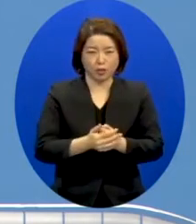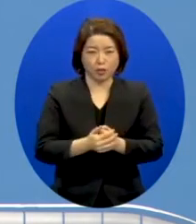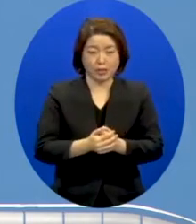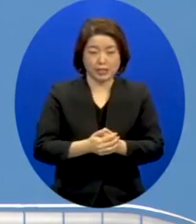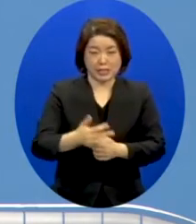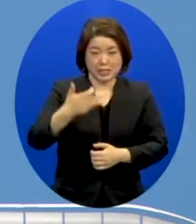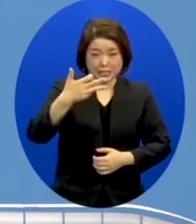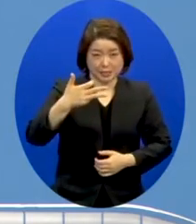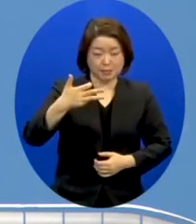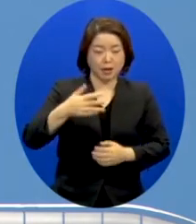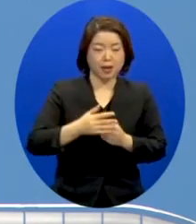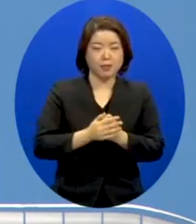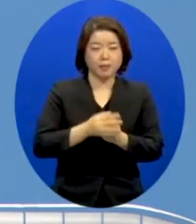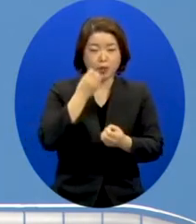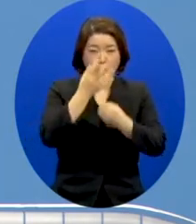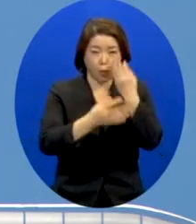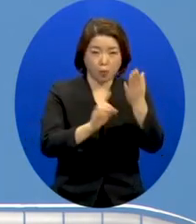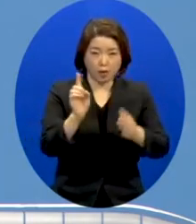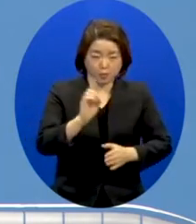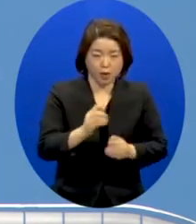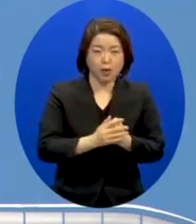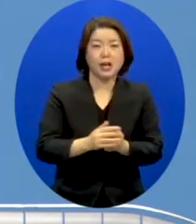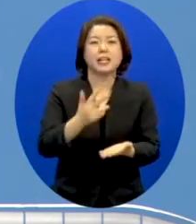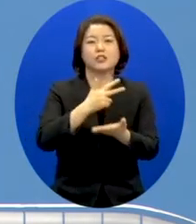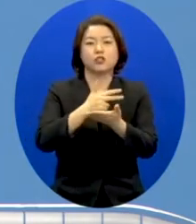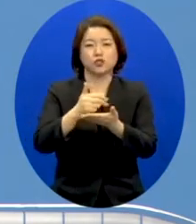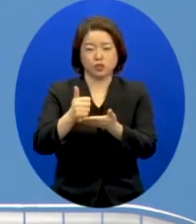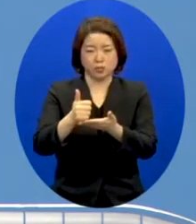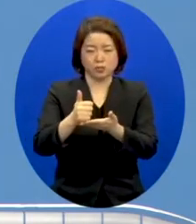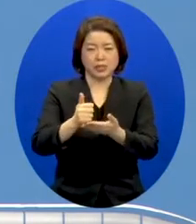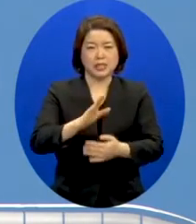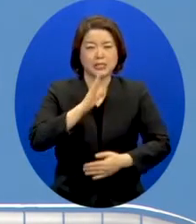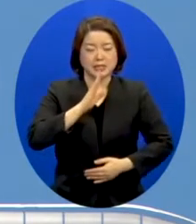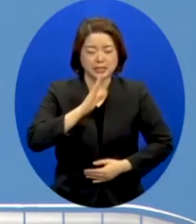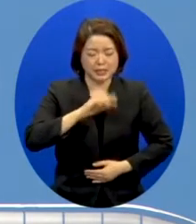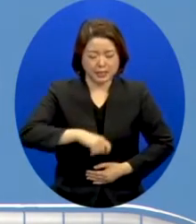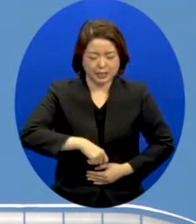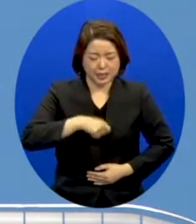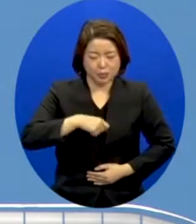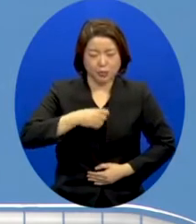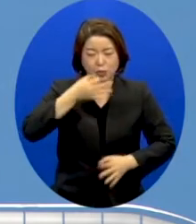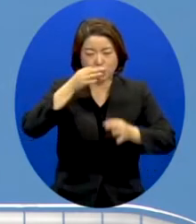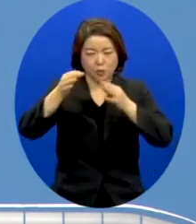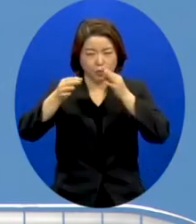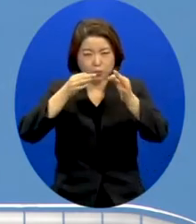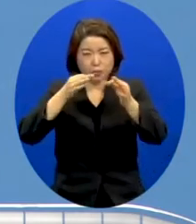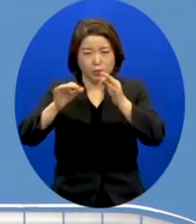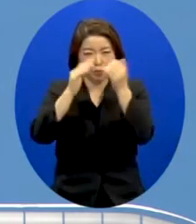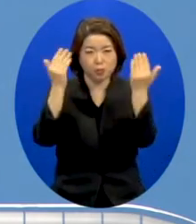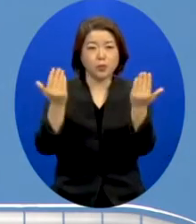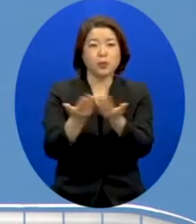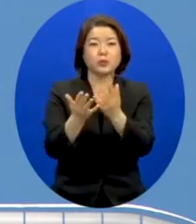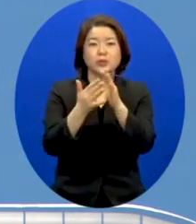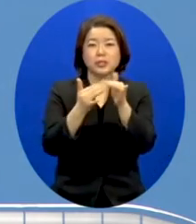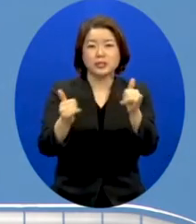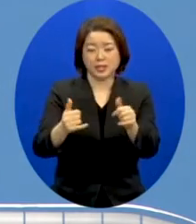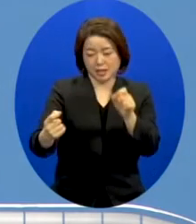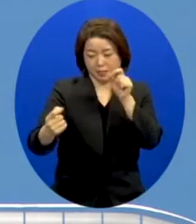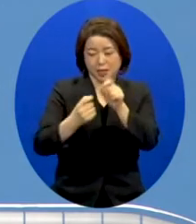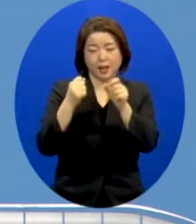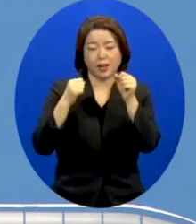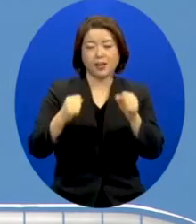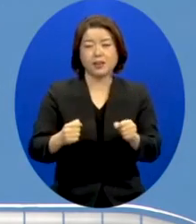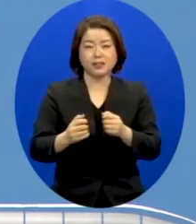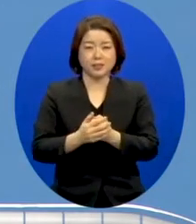다윗은 이렇게 고백합니다 주님은 주님을 진심으로 부르는 모든 사람에게 가까이 계신다 19절에